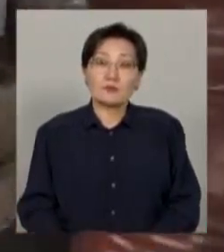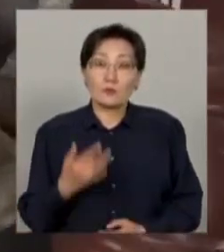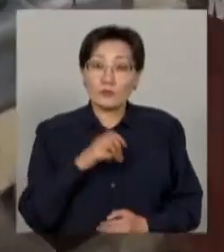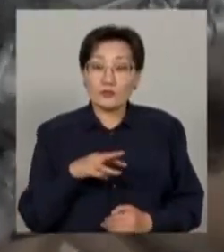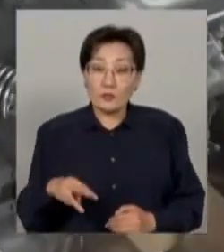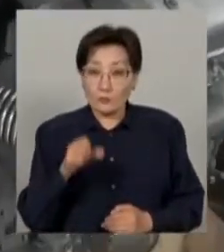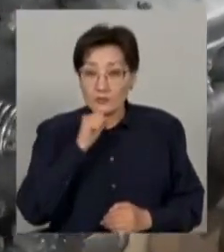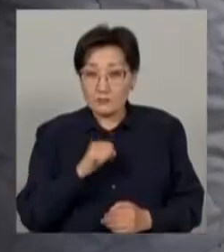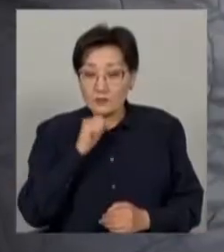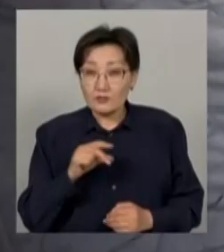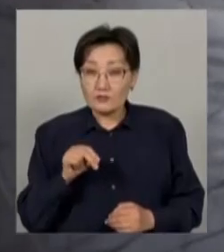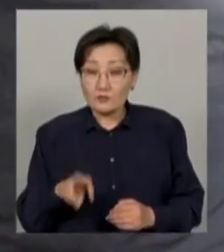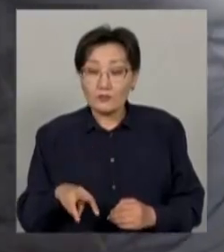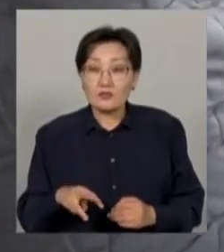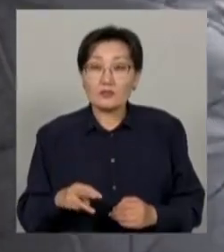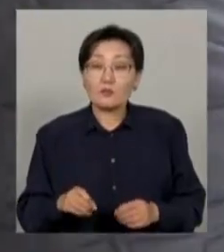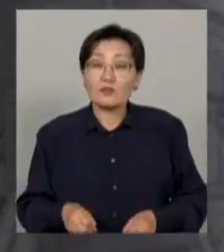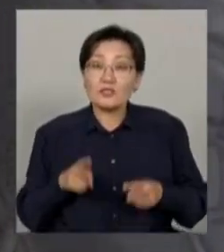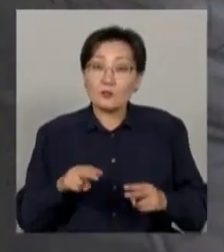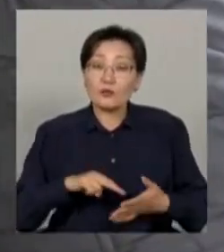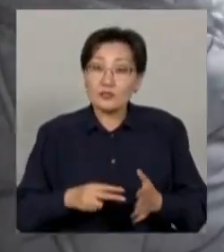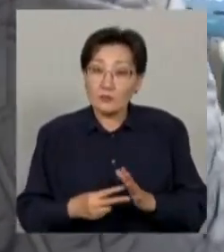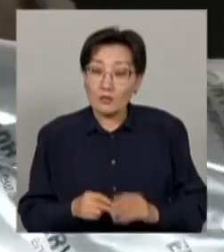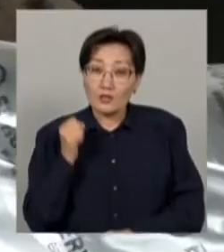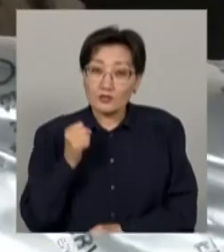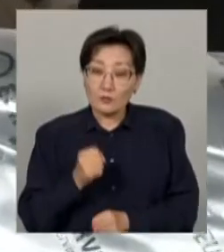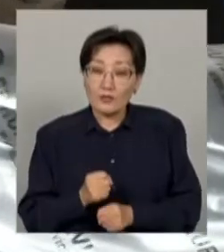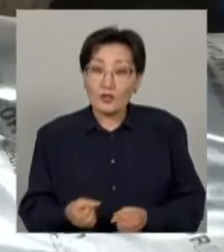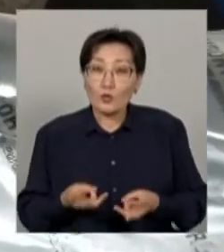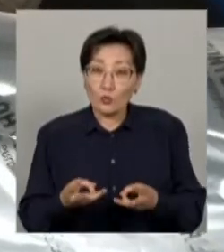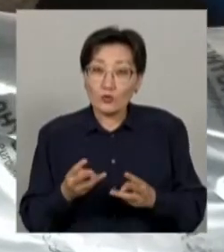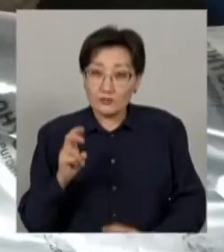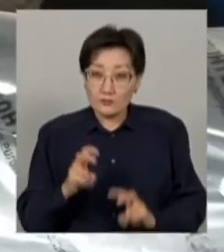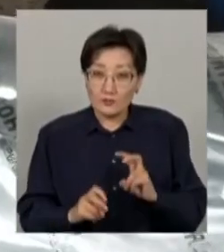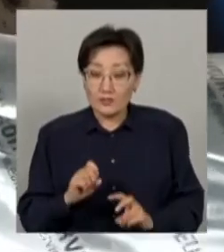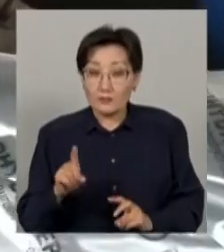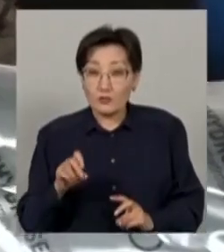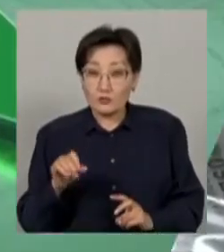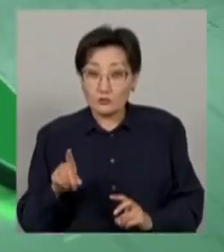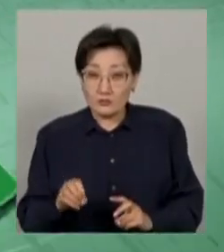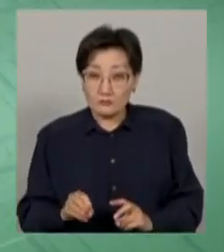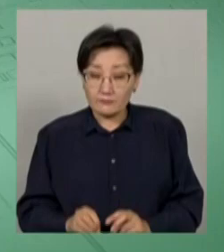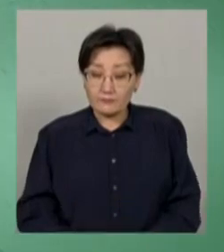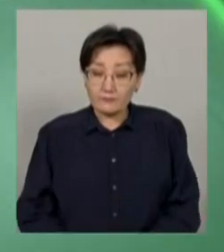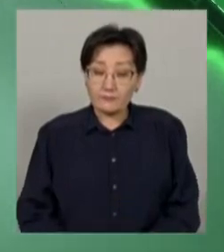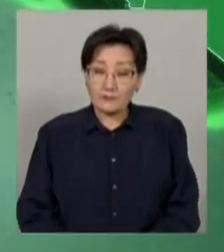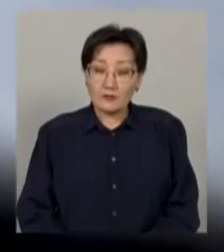Многомиллионные хищения. В чем заключалась преступная схема работников угольного предприятия в Экибастузе?